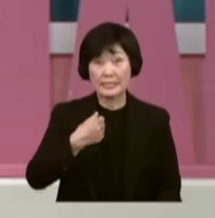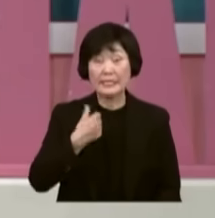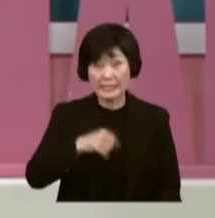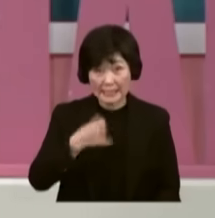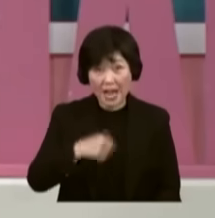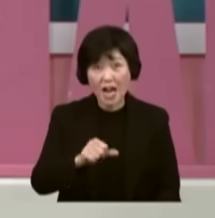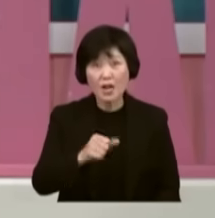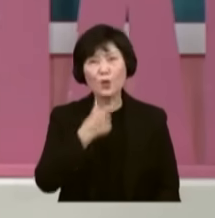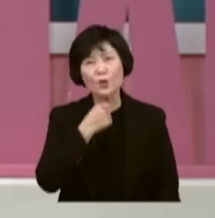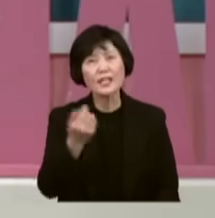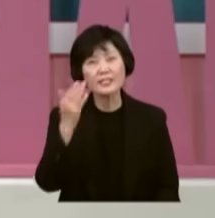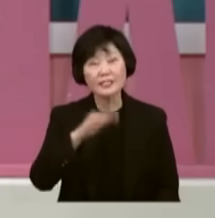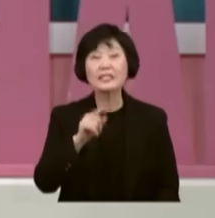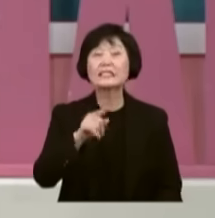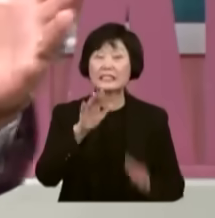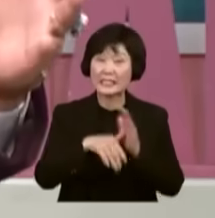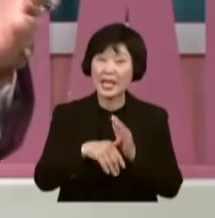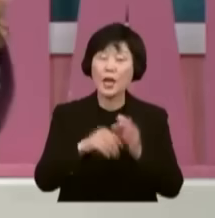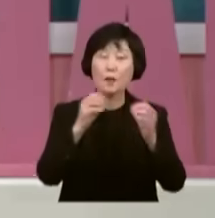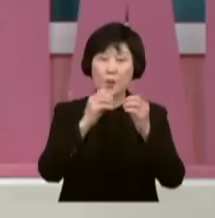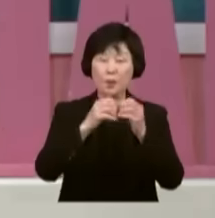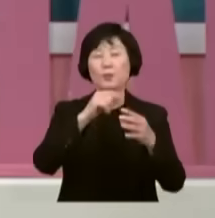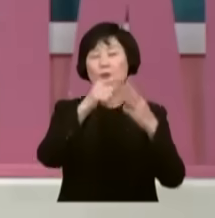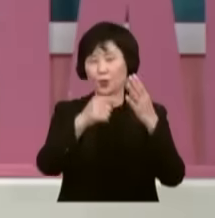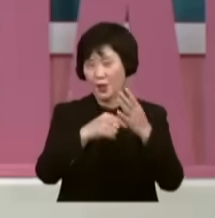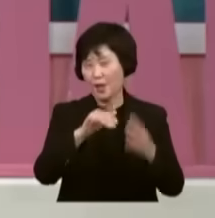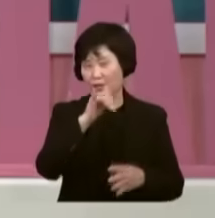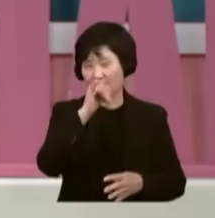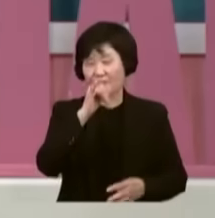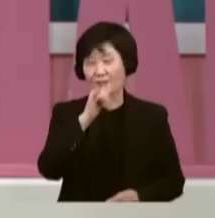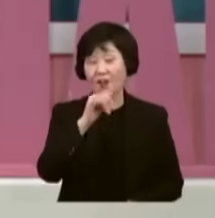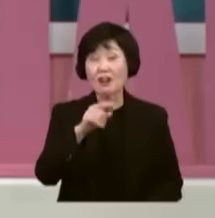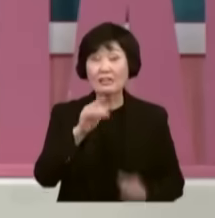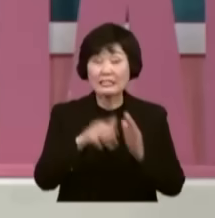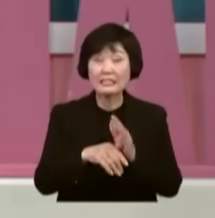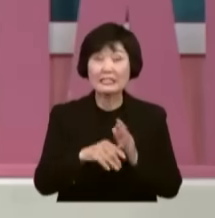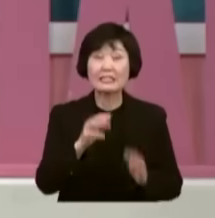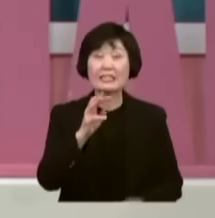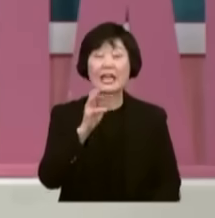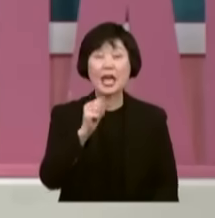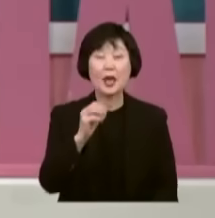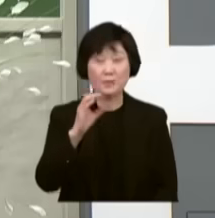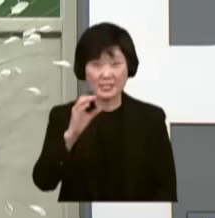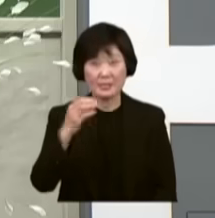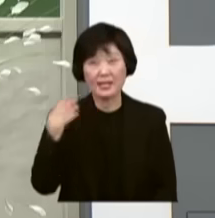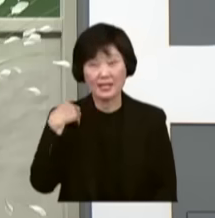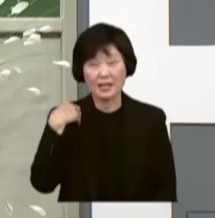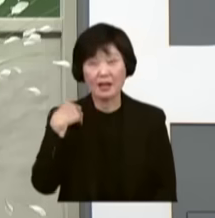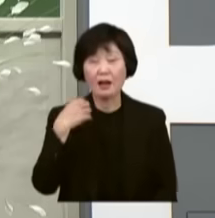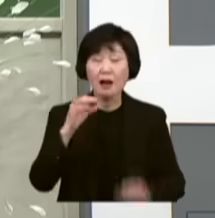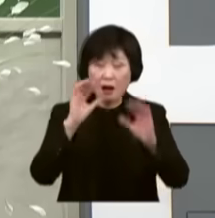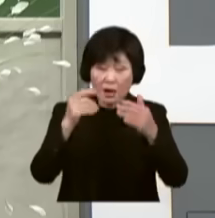야 일요일이다 초등학생들 한 학교를 모아가지고 그 하는 그걸 또 MC를 또 혜은이 씨랑 같이 하고